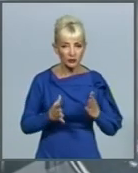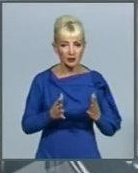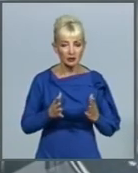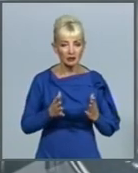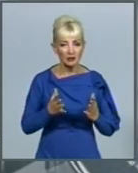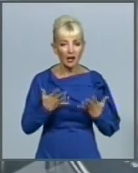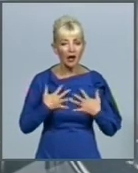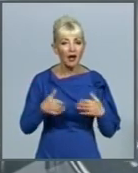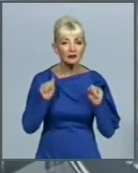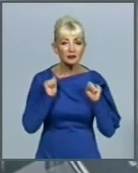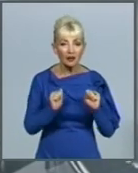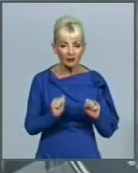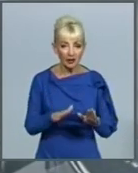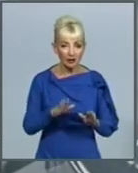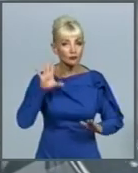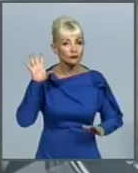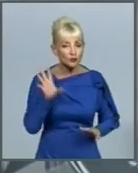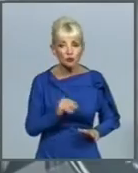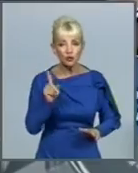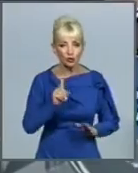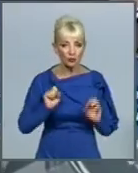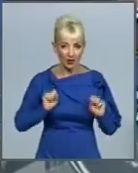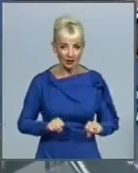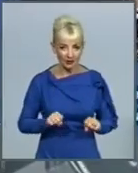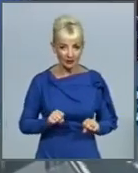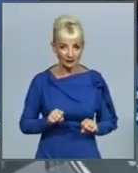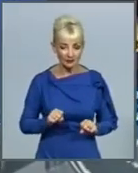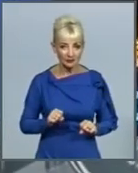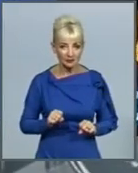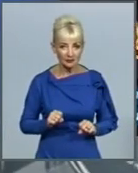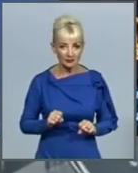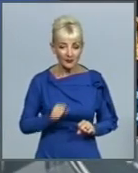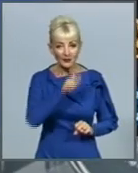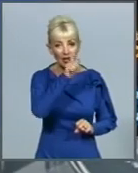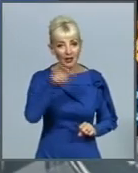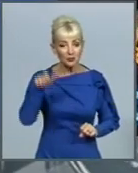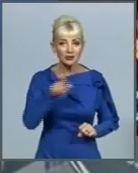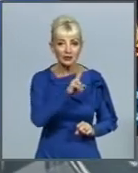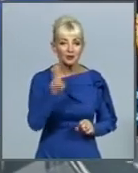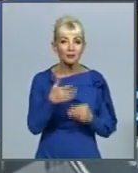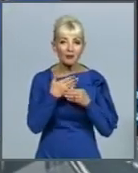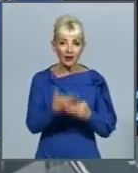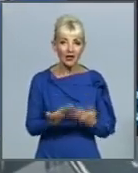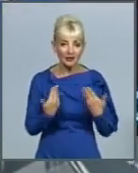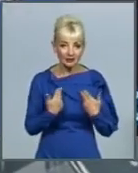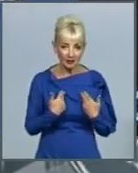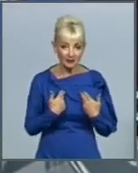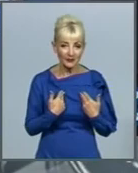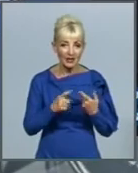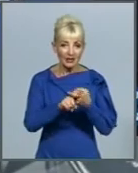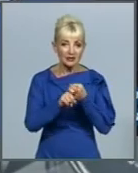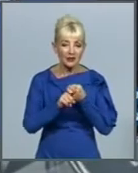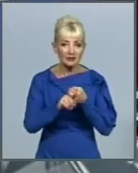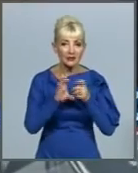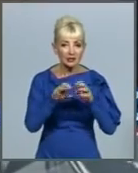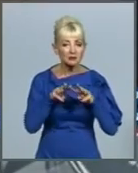отдавали вообще все, что могли. Да? Люди, которые помогали нам связываться с